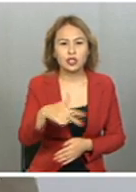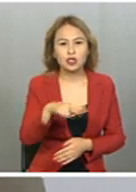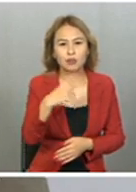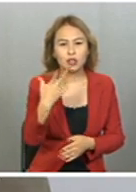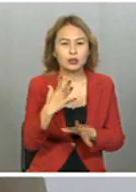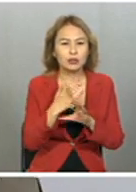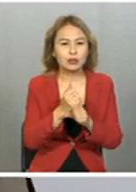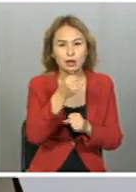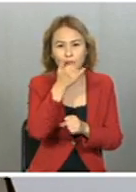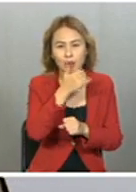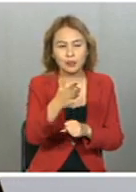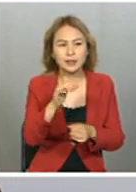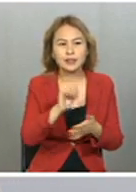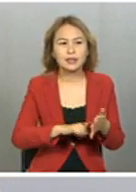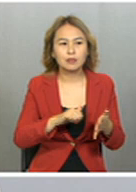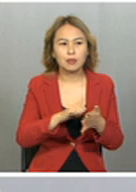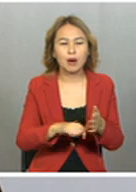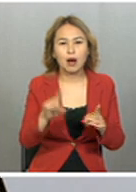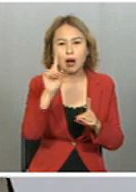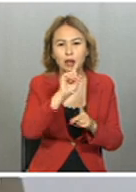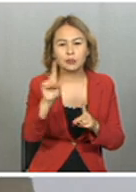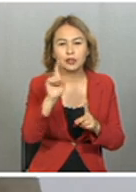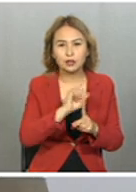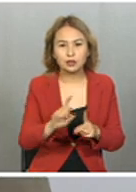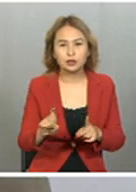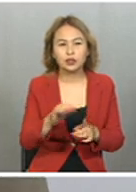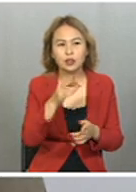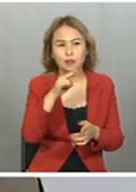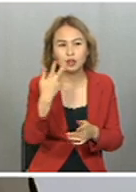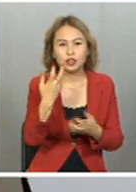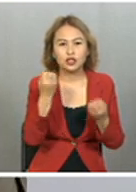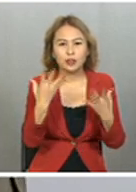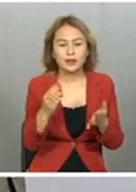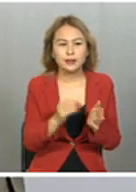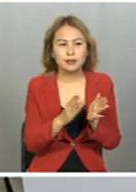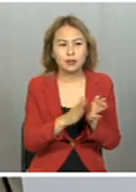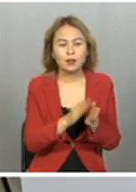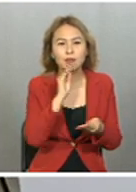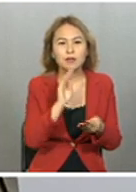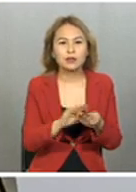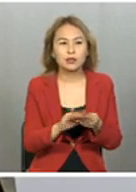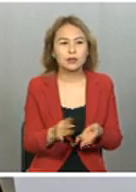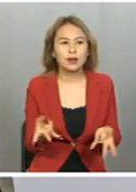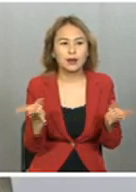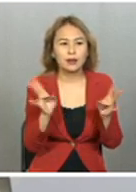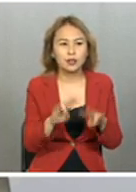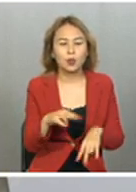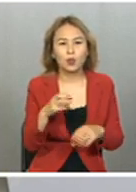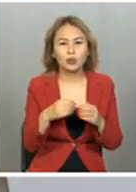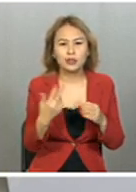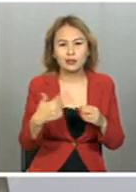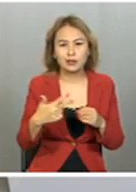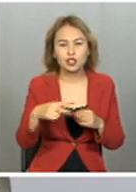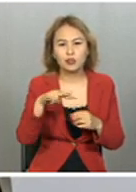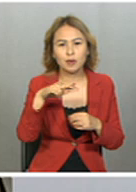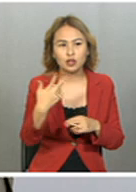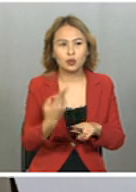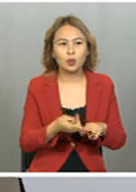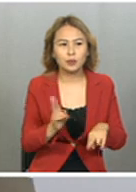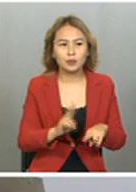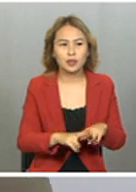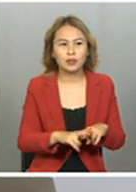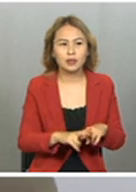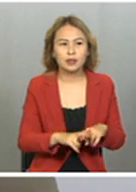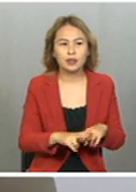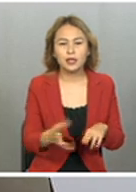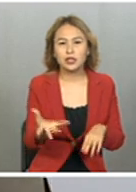қысқармайды, себебі алымындағы 23 бізде жай сан, осы күйінде қалады. 30-дан 23 дегеніміз балар, бұл бізде ішілген